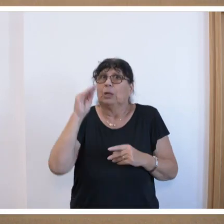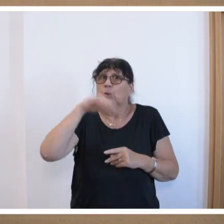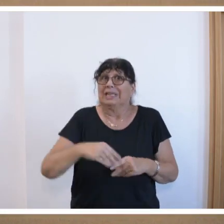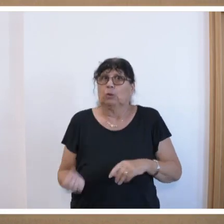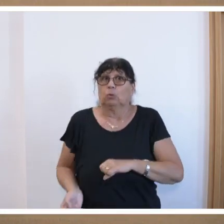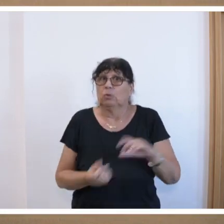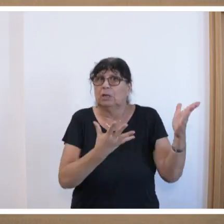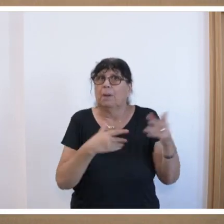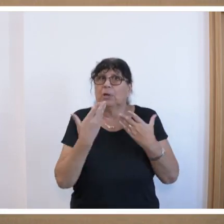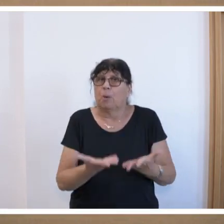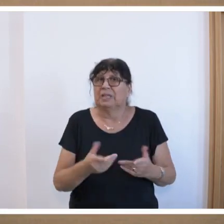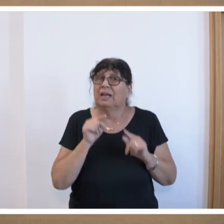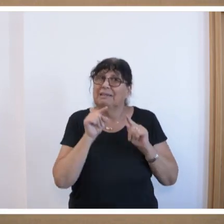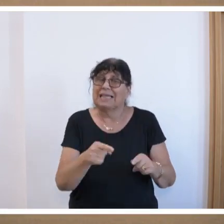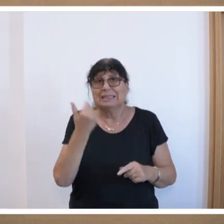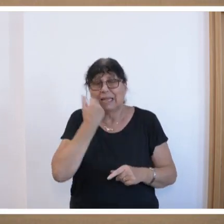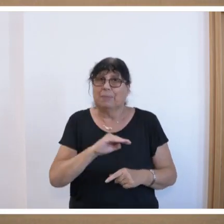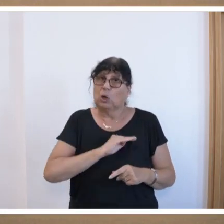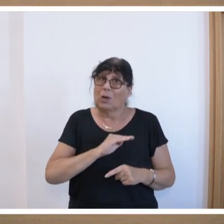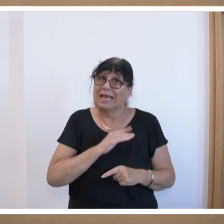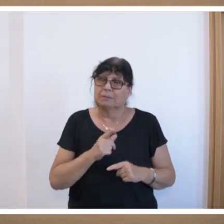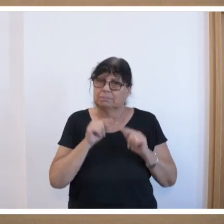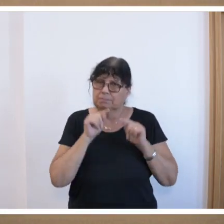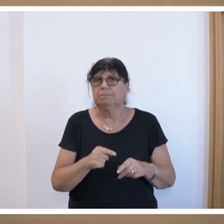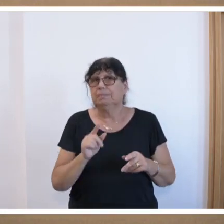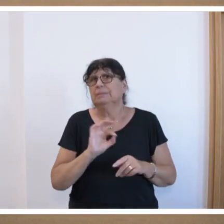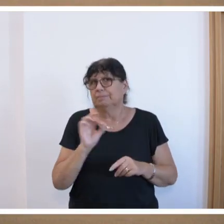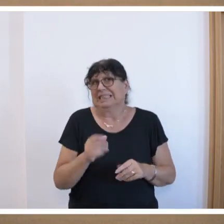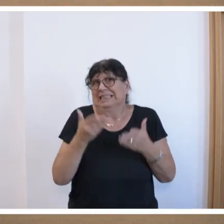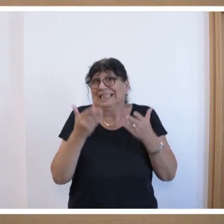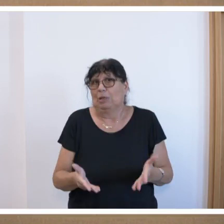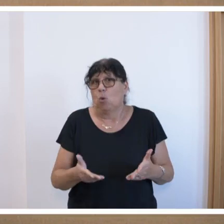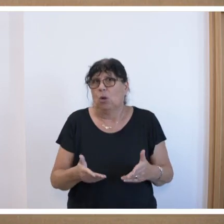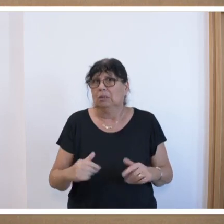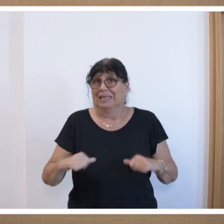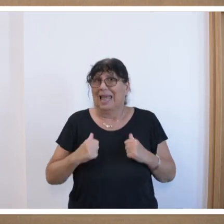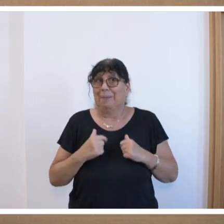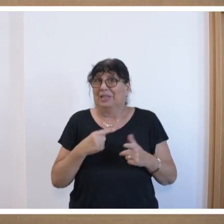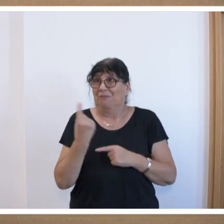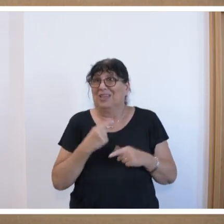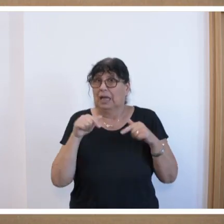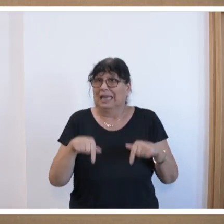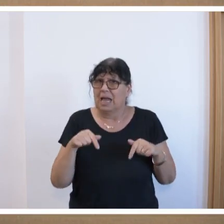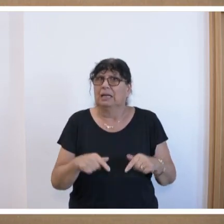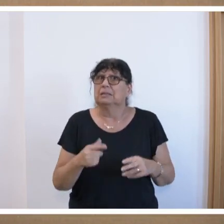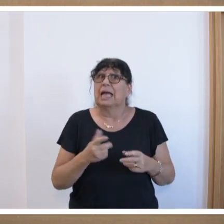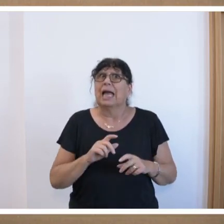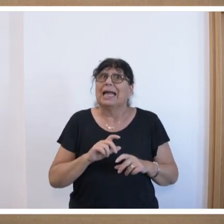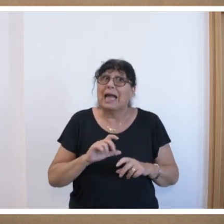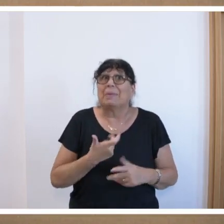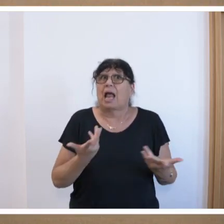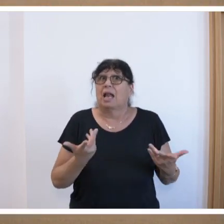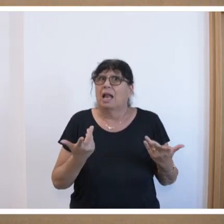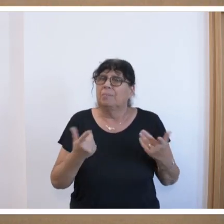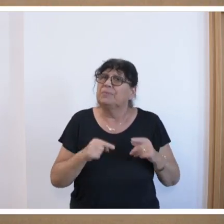erhalten. Das, liebe Kolleginnen und Kollegen, ist die Realität, in der wir leben. Und das sind kriminelle Machenschaften. Solche